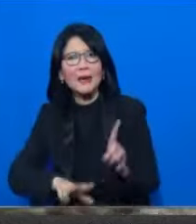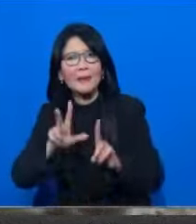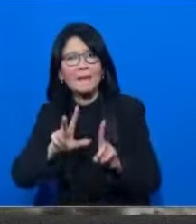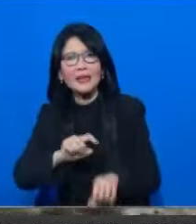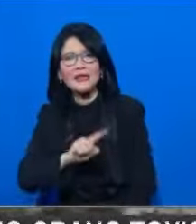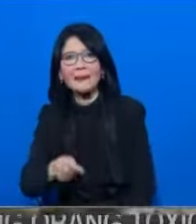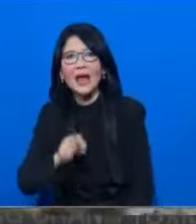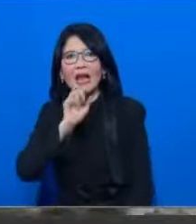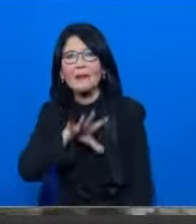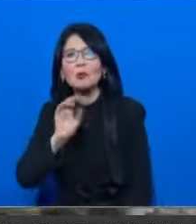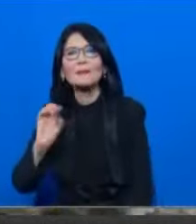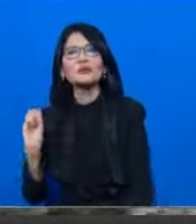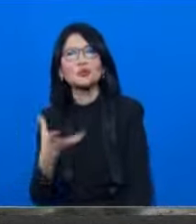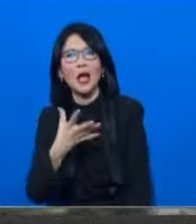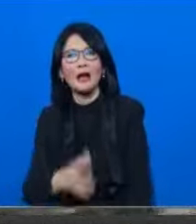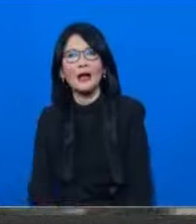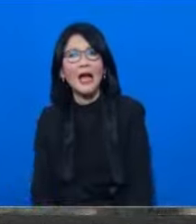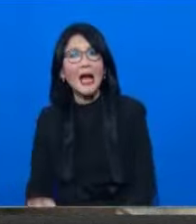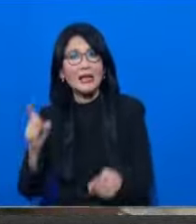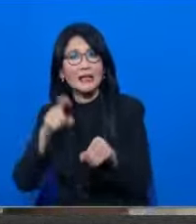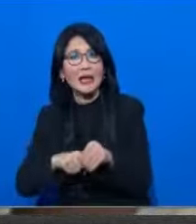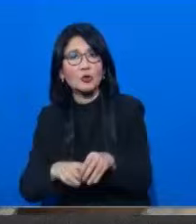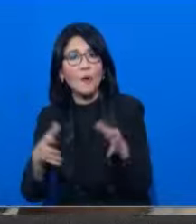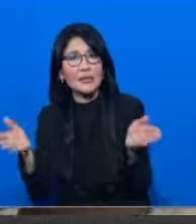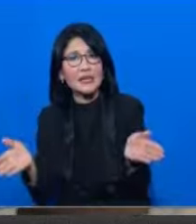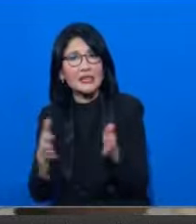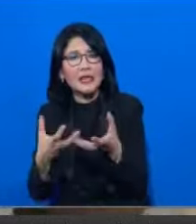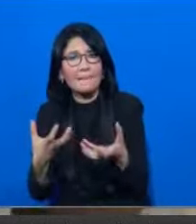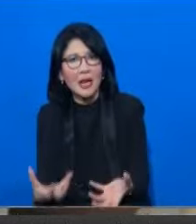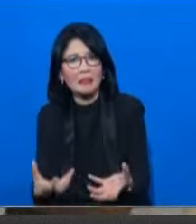hingga 55 juta rupiah, tergantung jenis serta bobotnya.